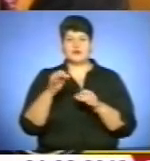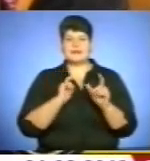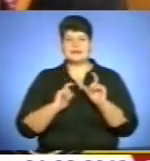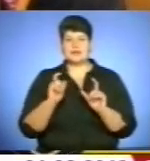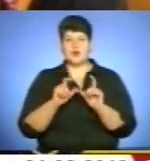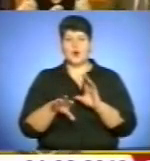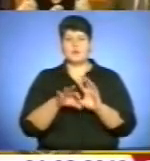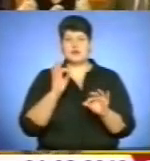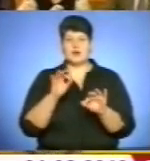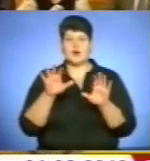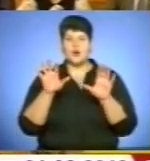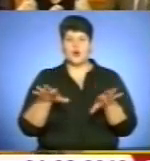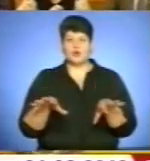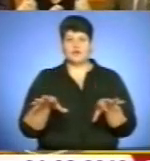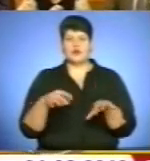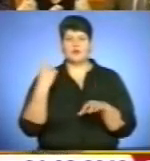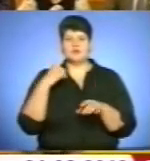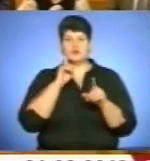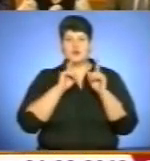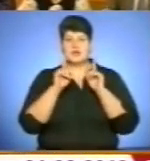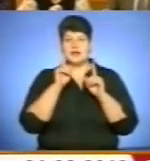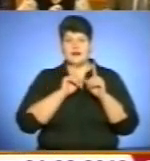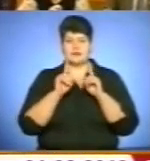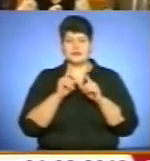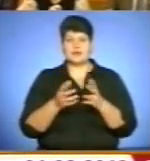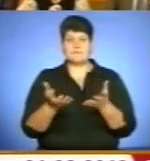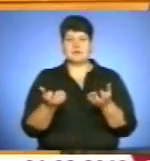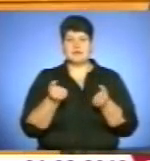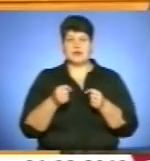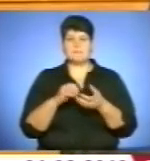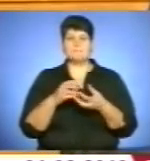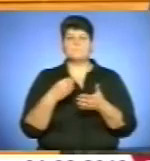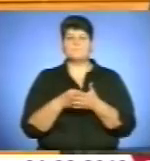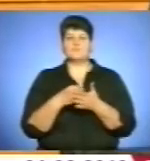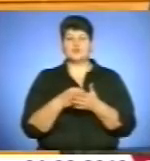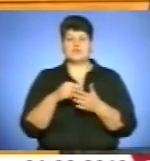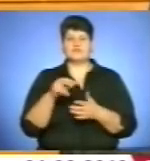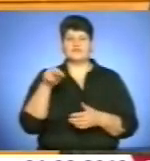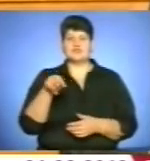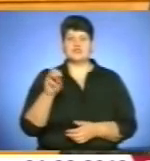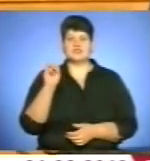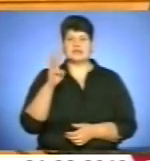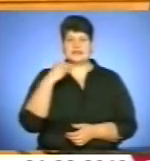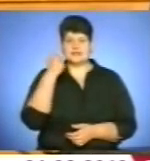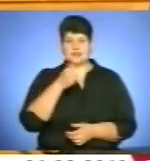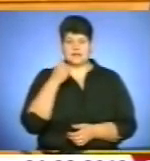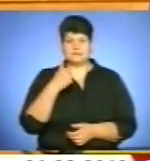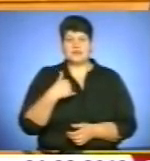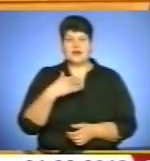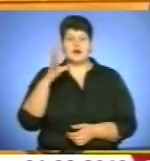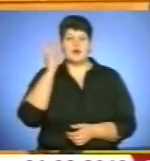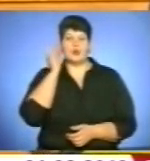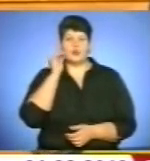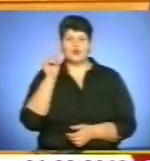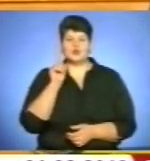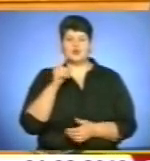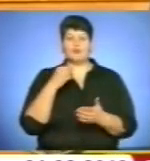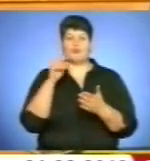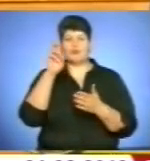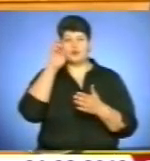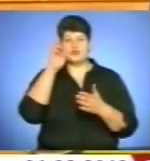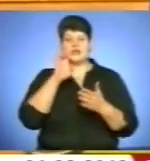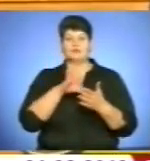голови обласної ради, прийняття бюджету на 2013 рік. Я рахую, що бюджет був розглянутий дуже глибоко